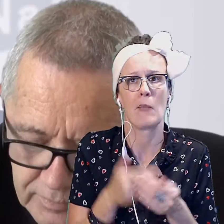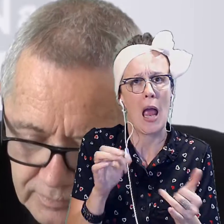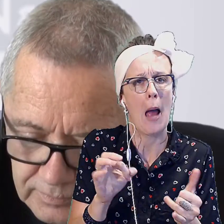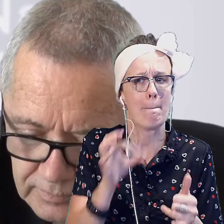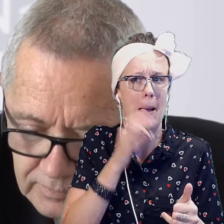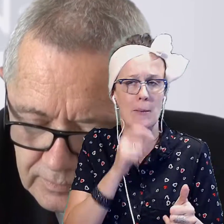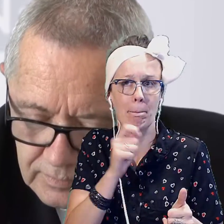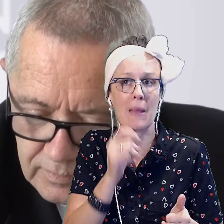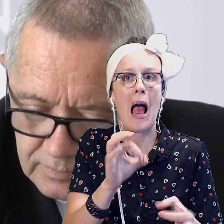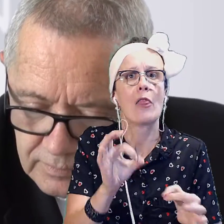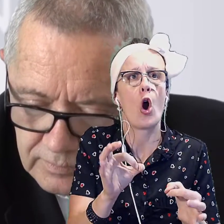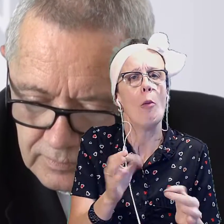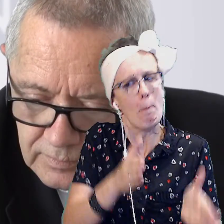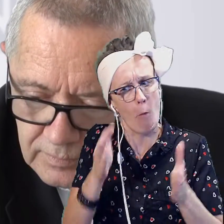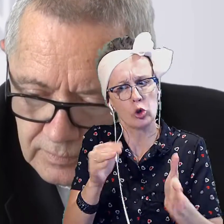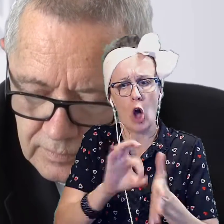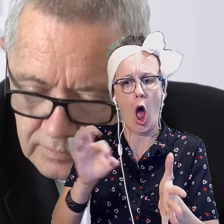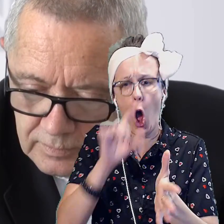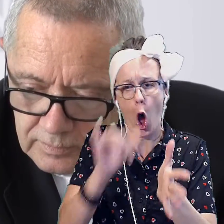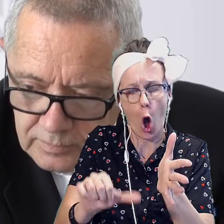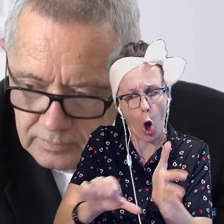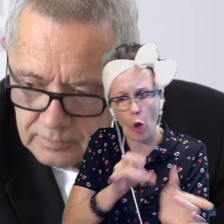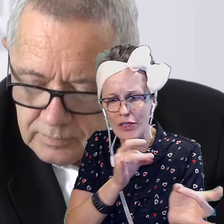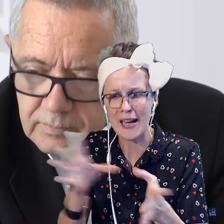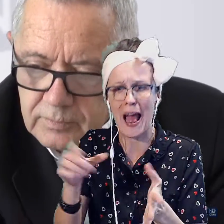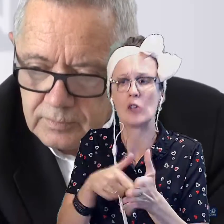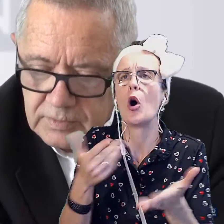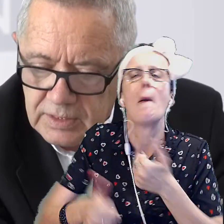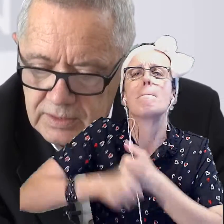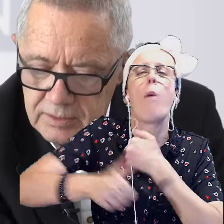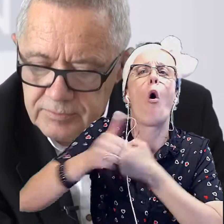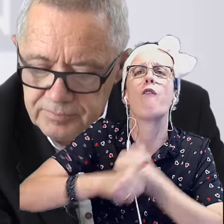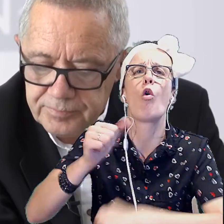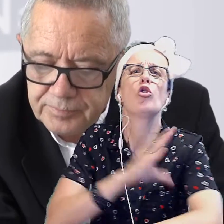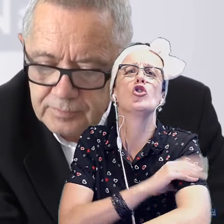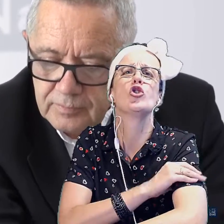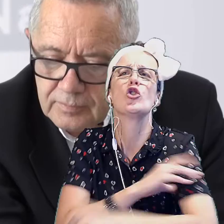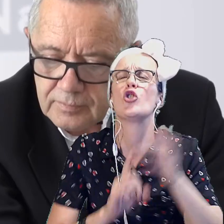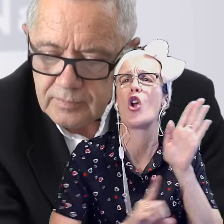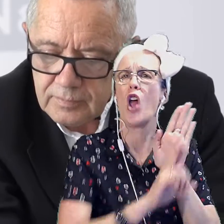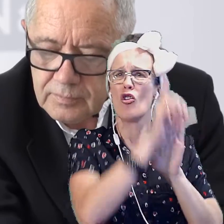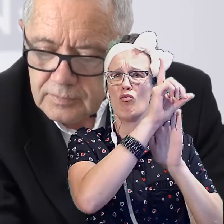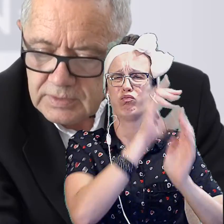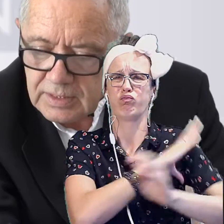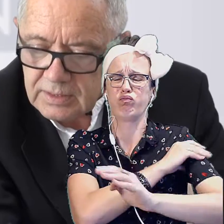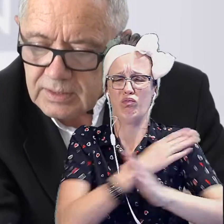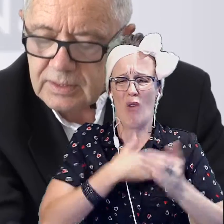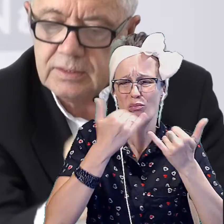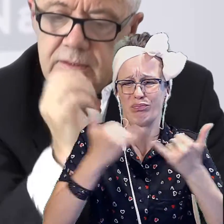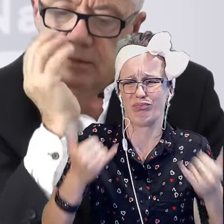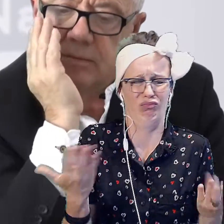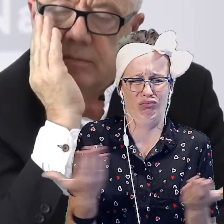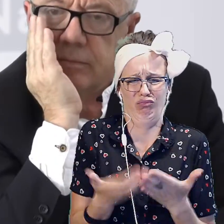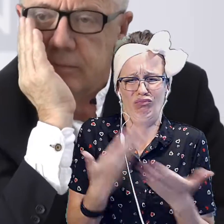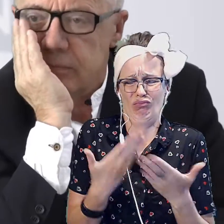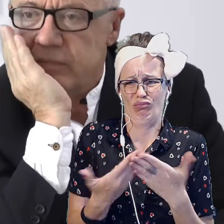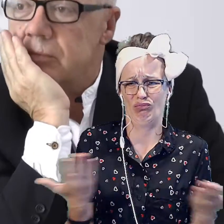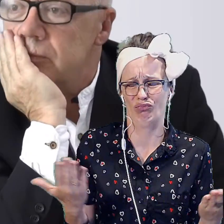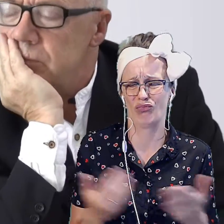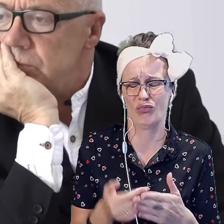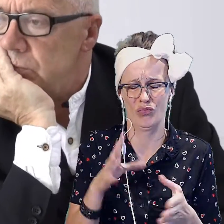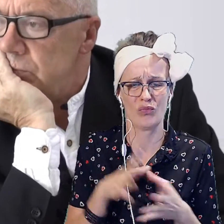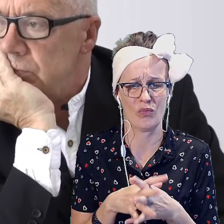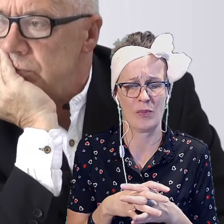tego co tak naprawdę może być powodem nadciśnienie krwi oczywiście także licznych innych problemów natomiast w